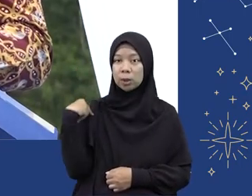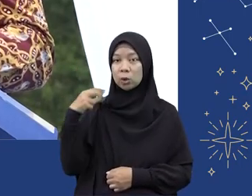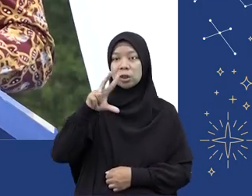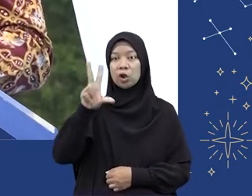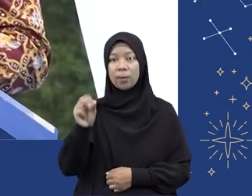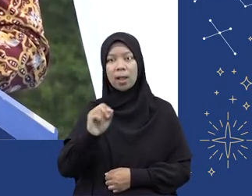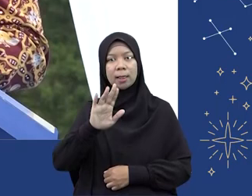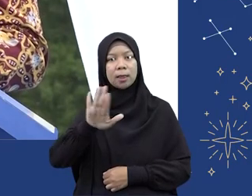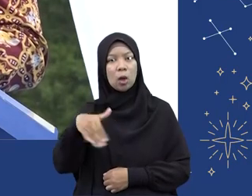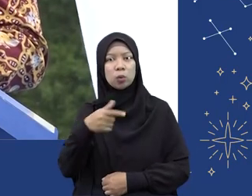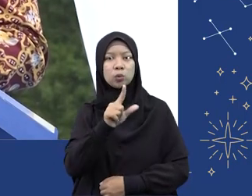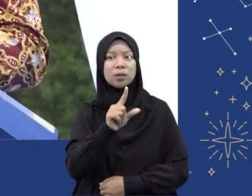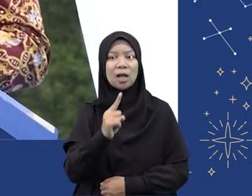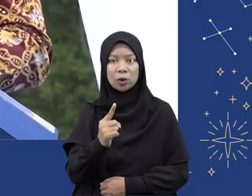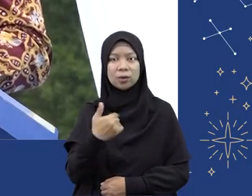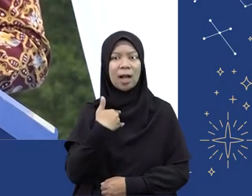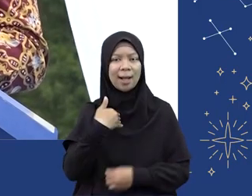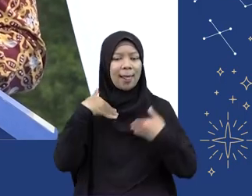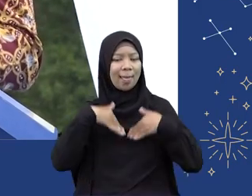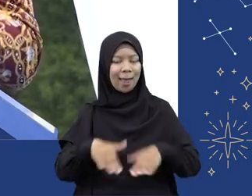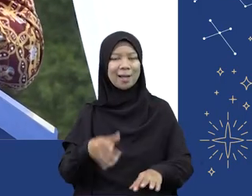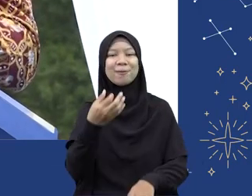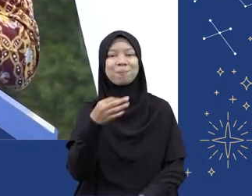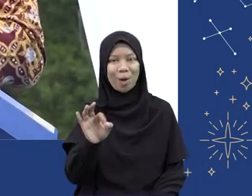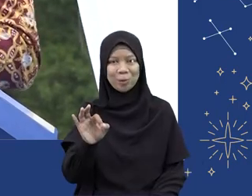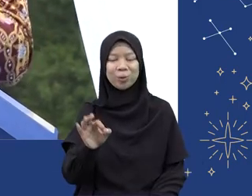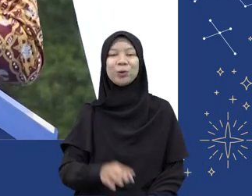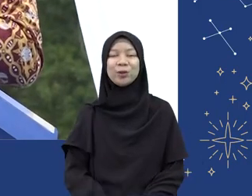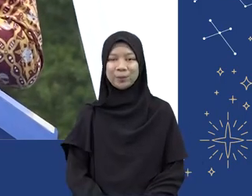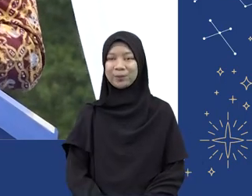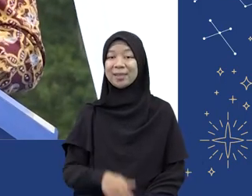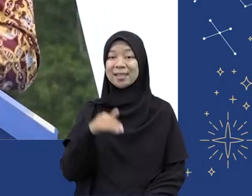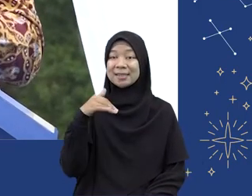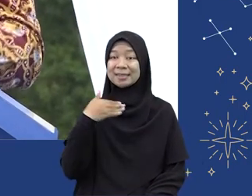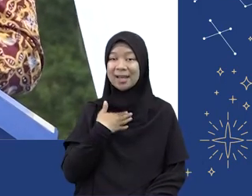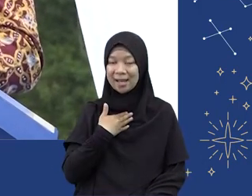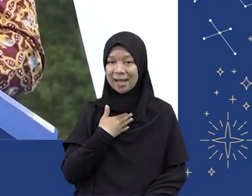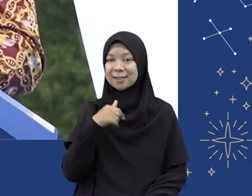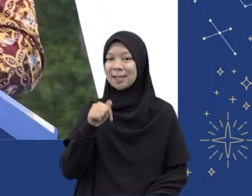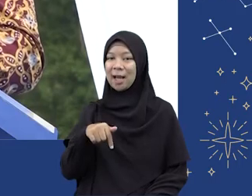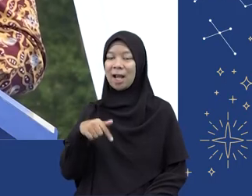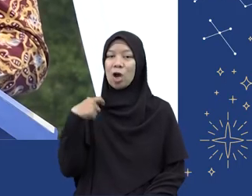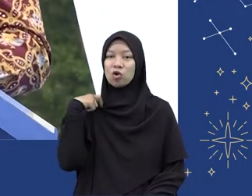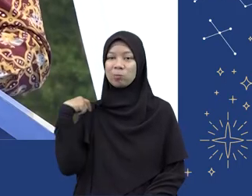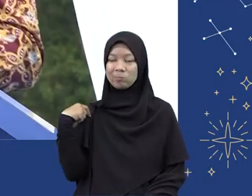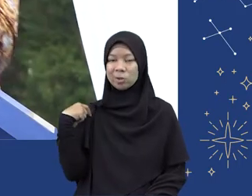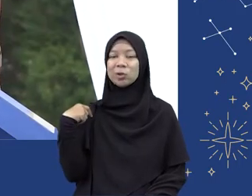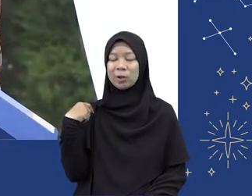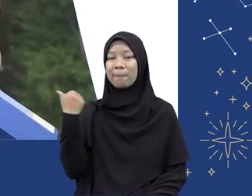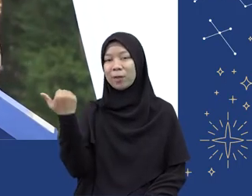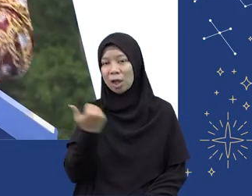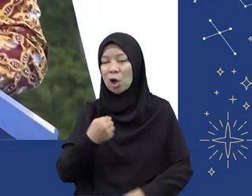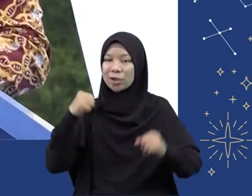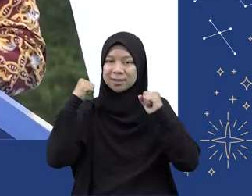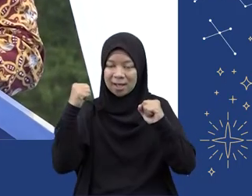71 saya baru lahir jadi dan sekarang saya Gubernur beliau masih sehat walafiat dan saya